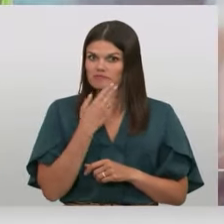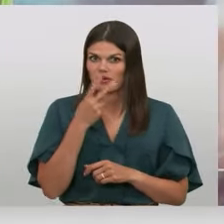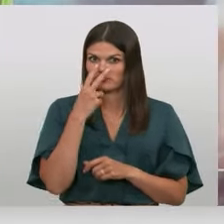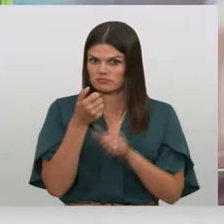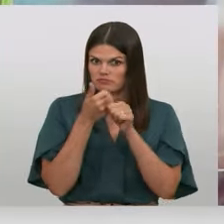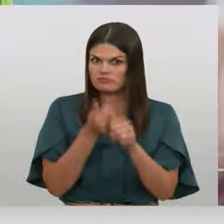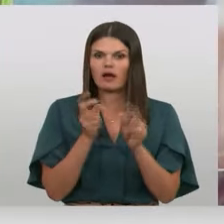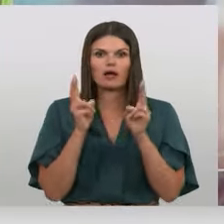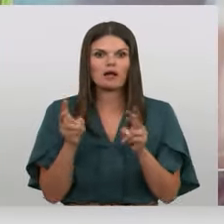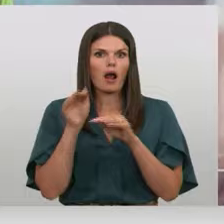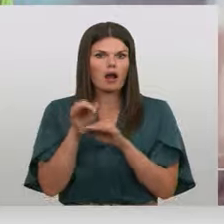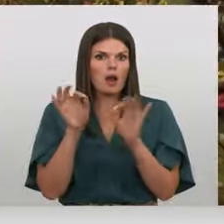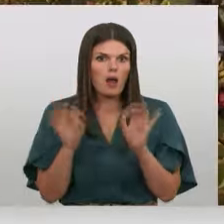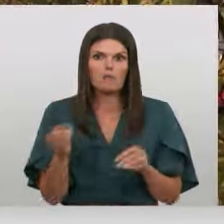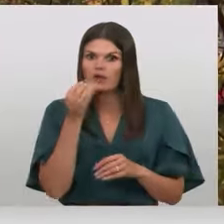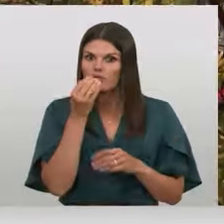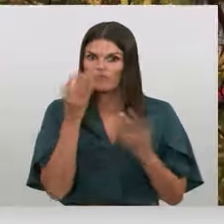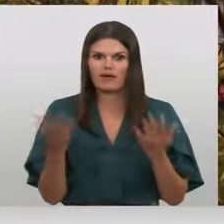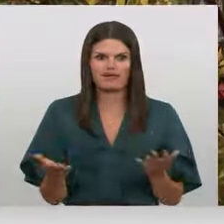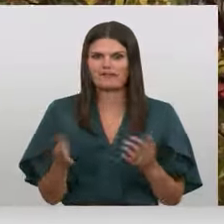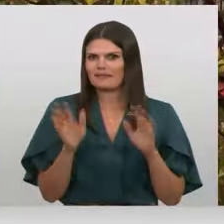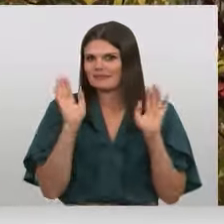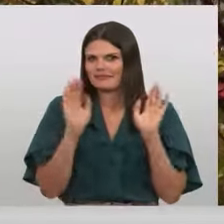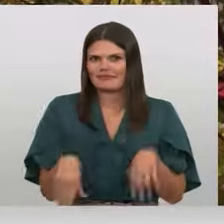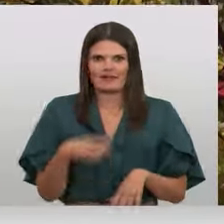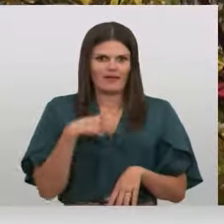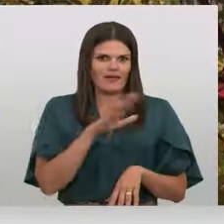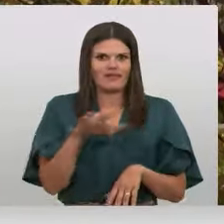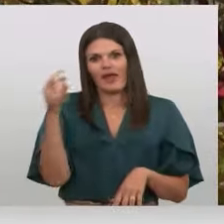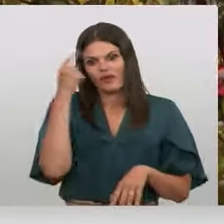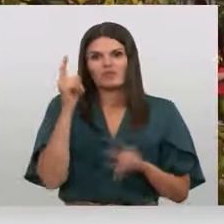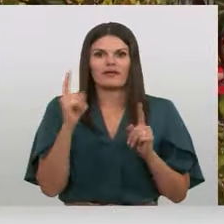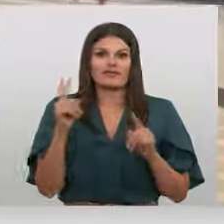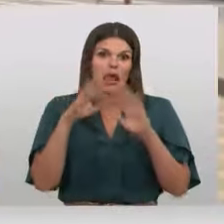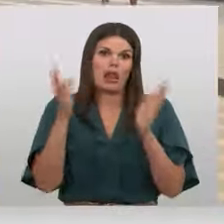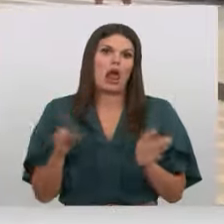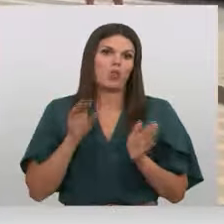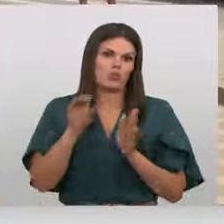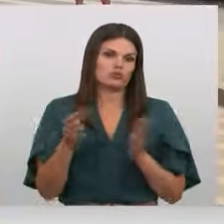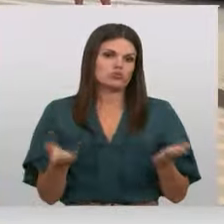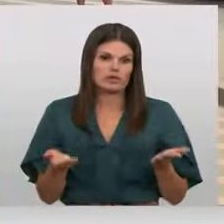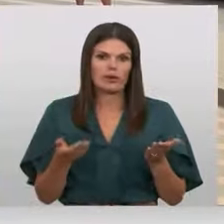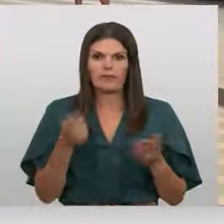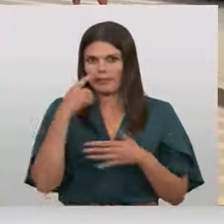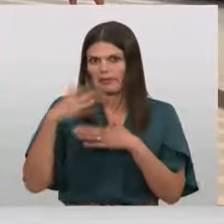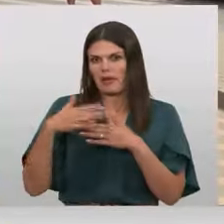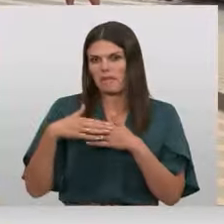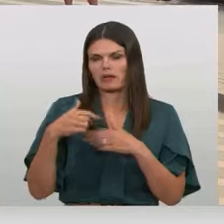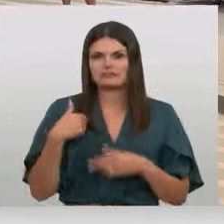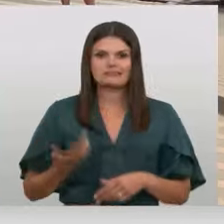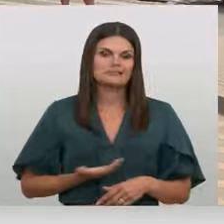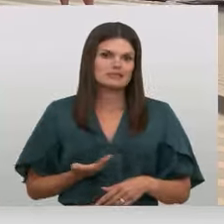uzmanību tam, kā uzglabāt pārtiku? Nē, es to nedomāju. Tikai leduskapi. Tepat man blakus dzīvoja